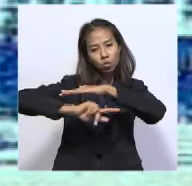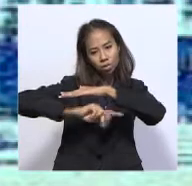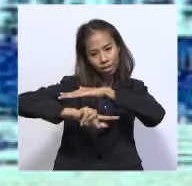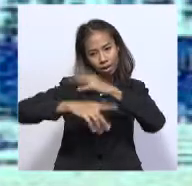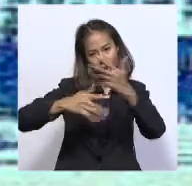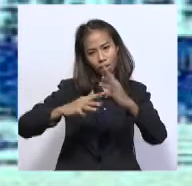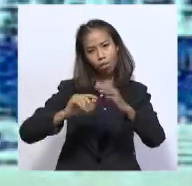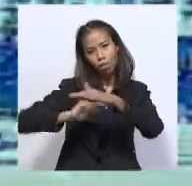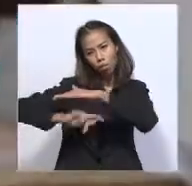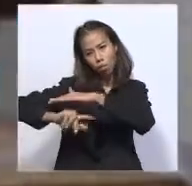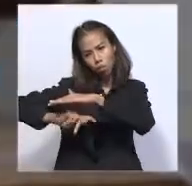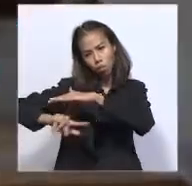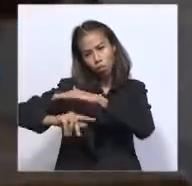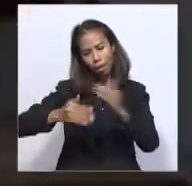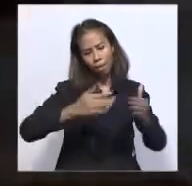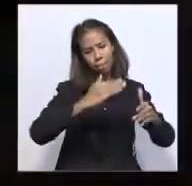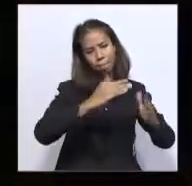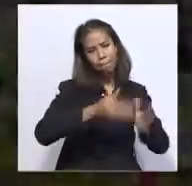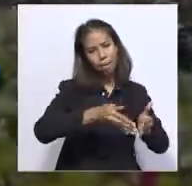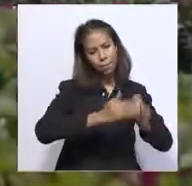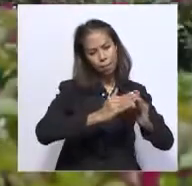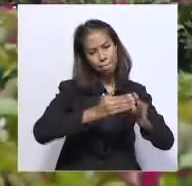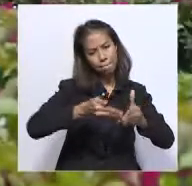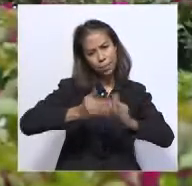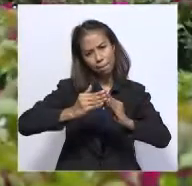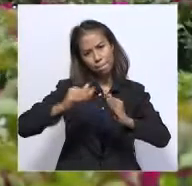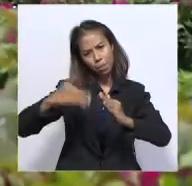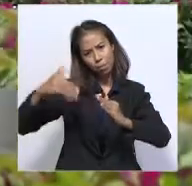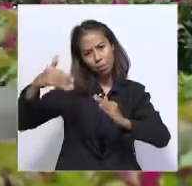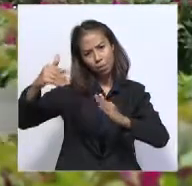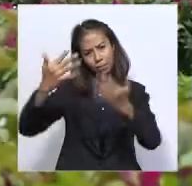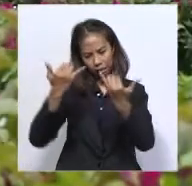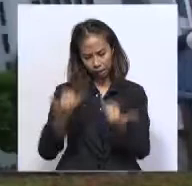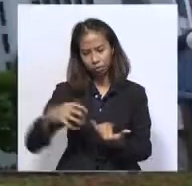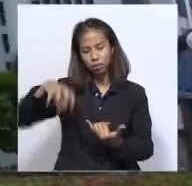และกรมโฆษณาการก่อนที่จะเป็นกรมประชาสัมพันธ์ในปัจจุบัน